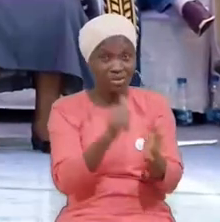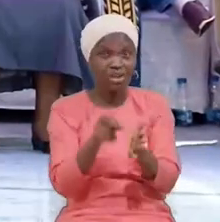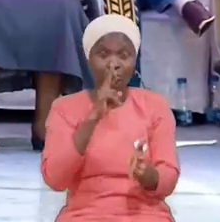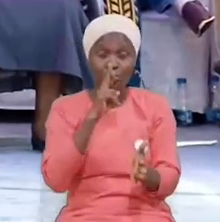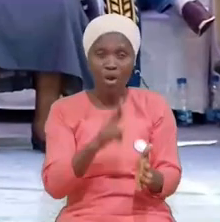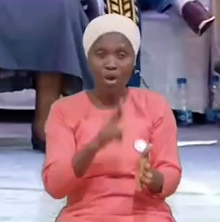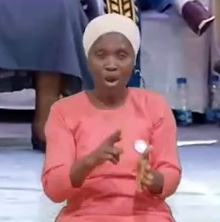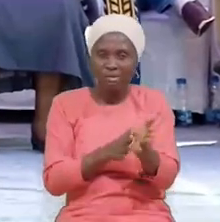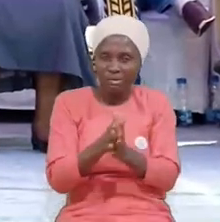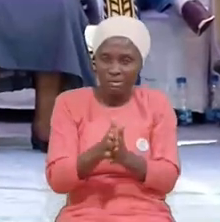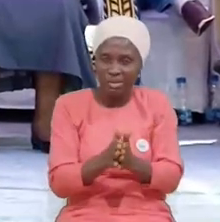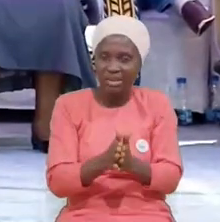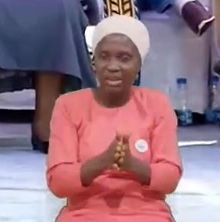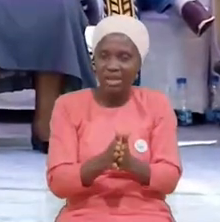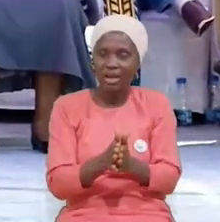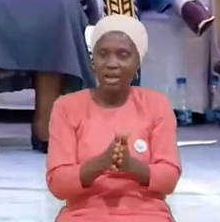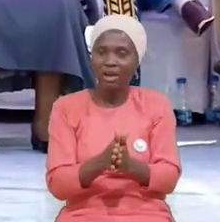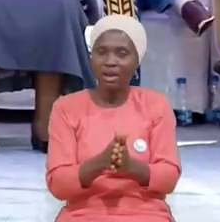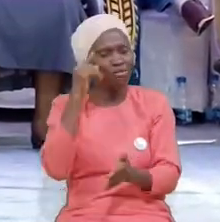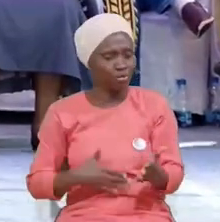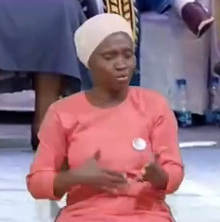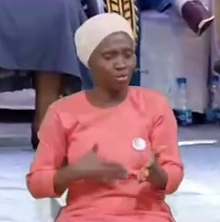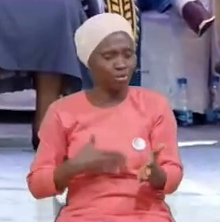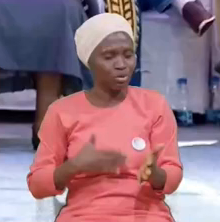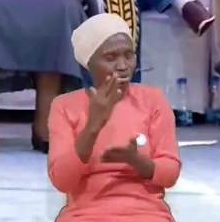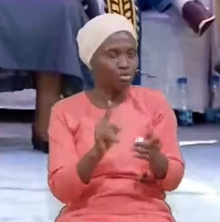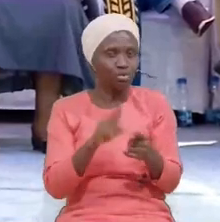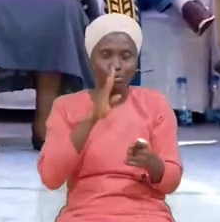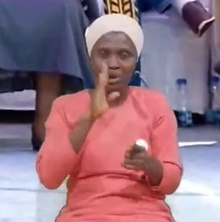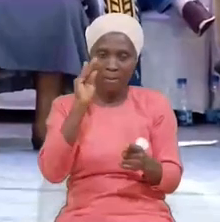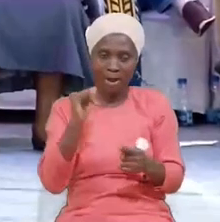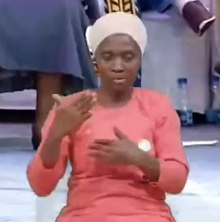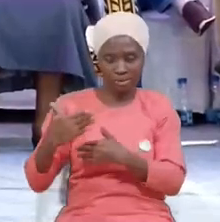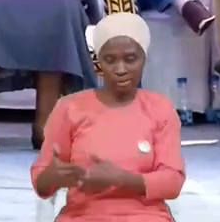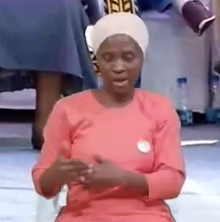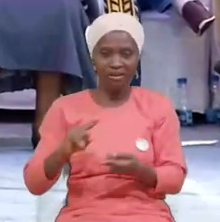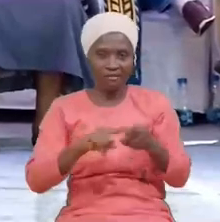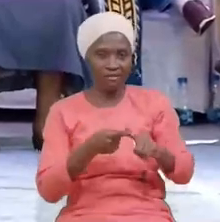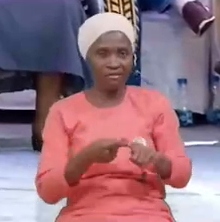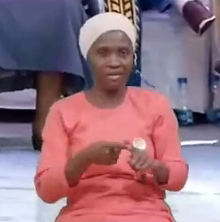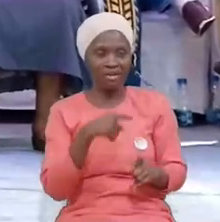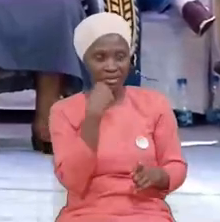tes côtés pour te dire, ah, voici ce que tu dois faire. Voici ce que tu veux, tu dois faire.